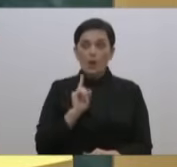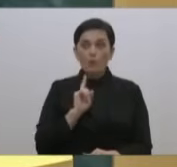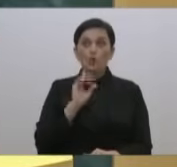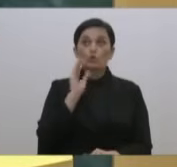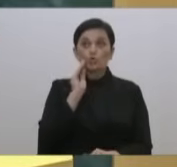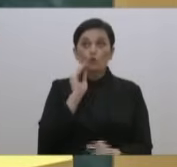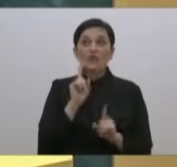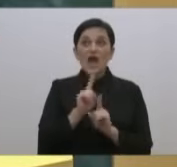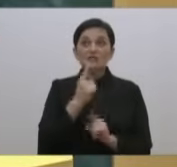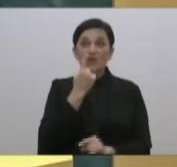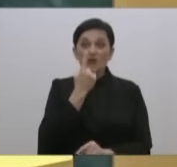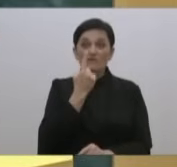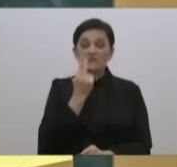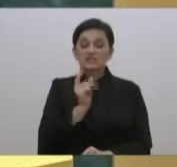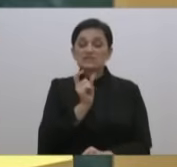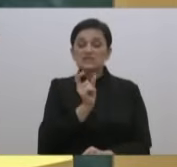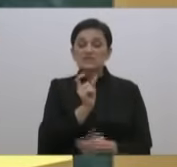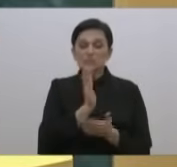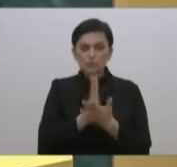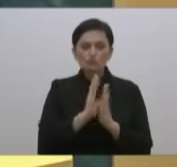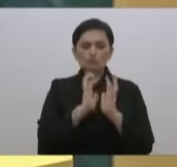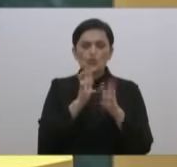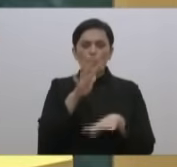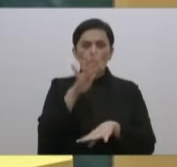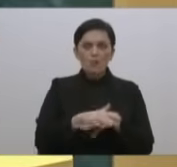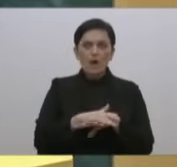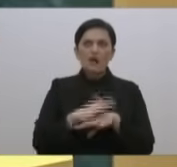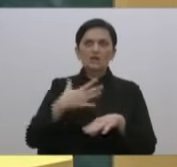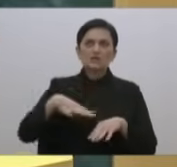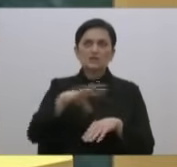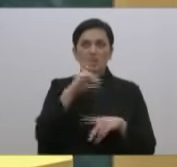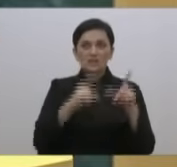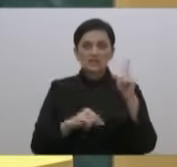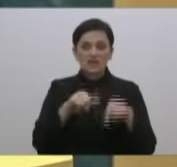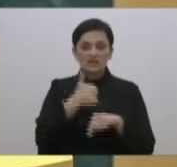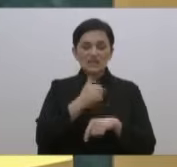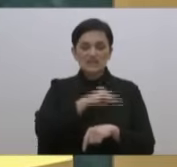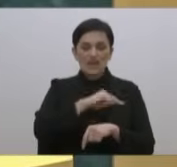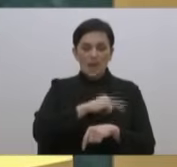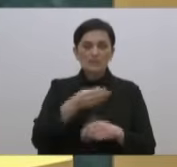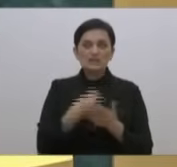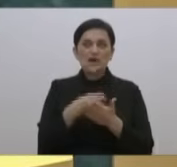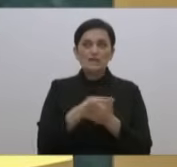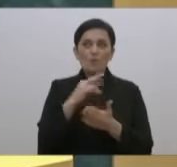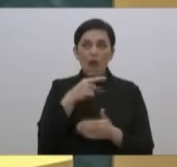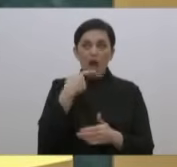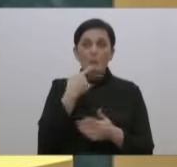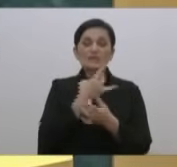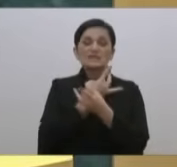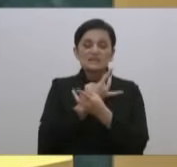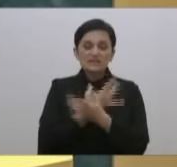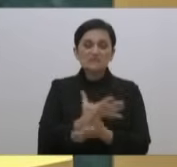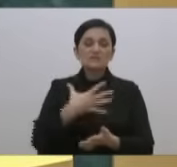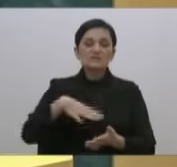მაშინ როდესაც ასევე ერთი ციფრი არსებობს, უთხო არის მსოფლიო ბანკი, საქართველოს სტატისტიკის დეპარტამენტი, სავალუტო ფონდი ამბობს, რომ